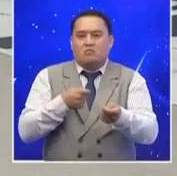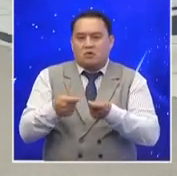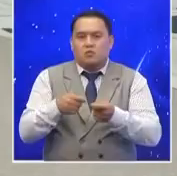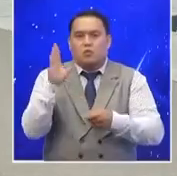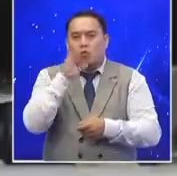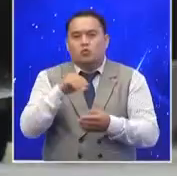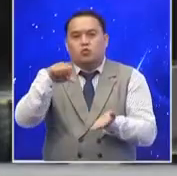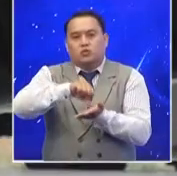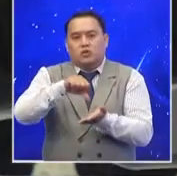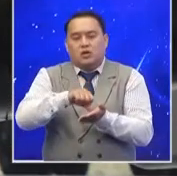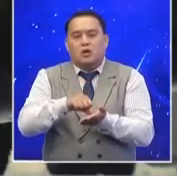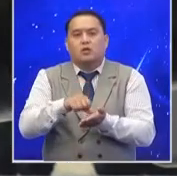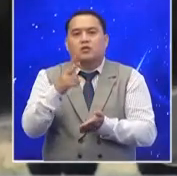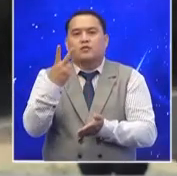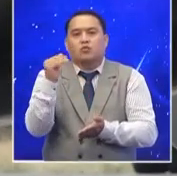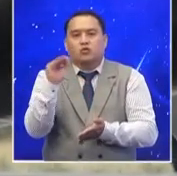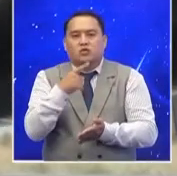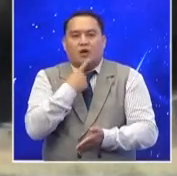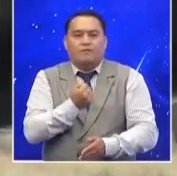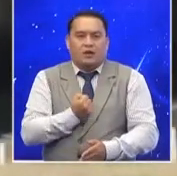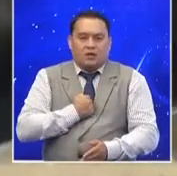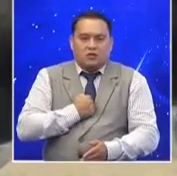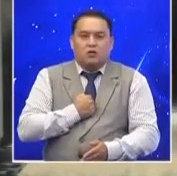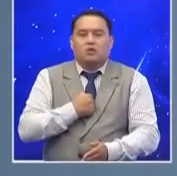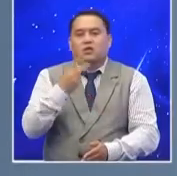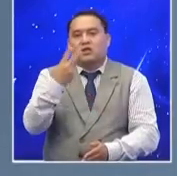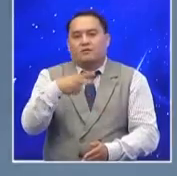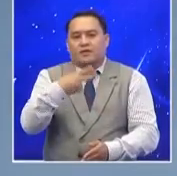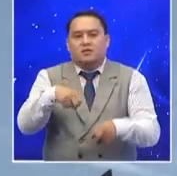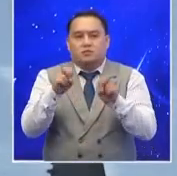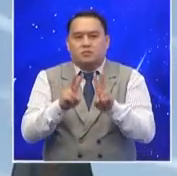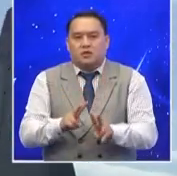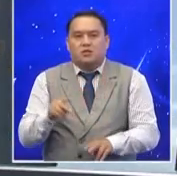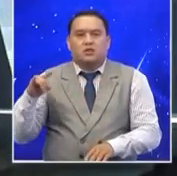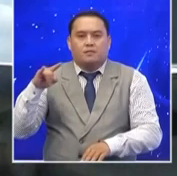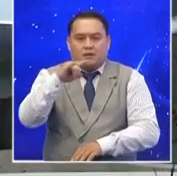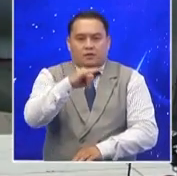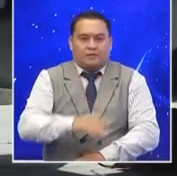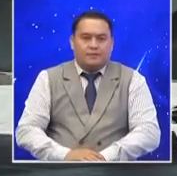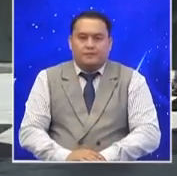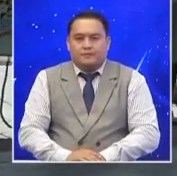учениях приняли участие более 2000 военнослужащих и около 20 единиц летательных аппаратов.